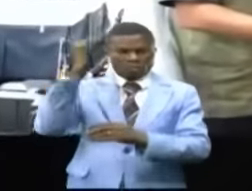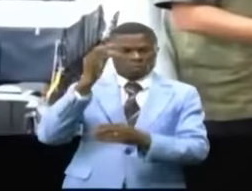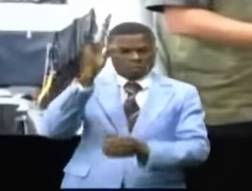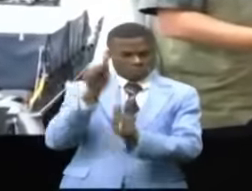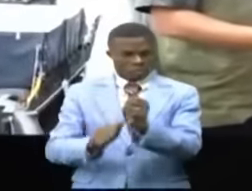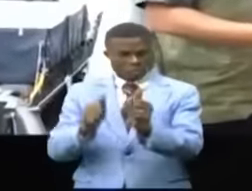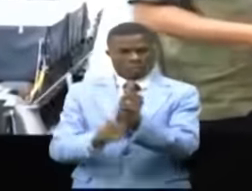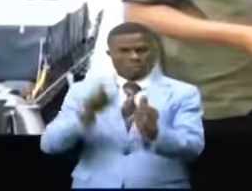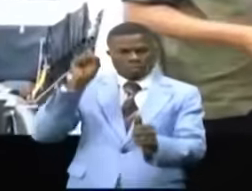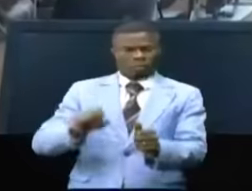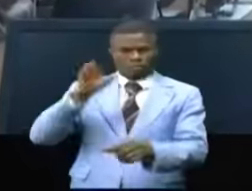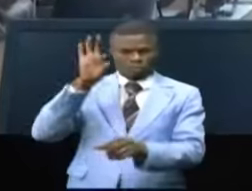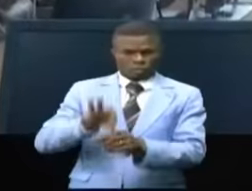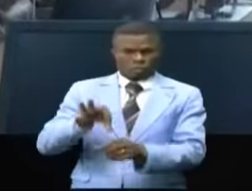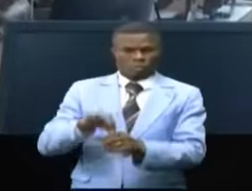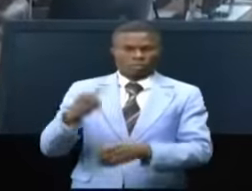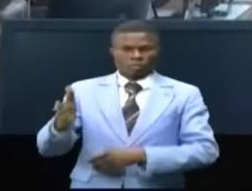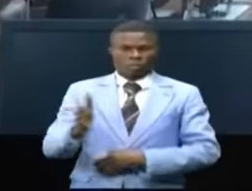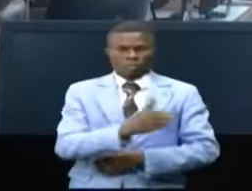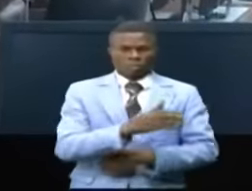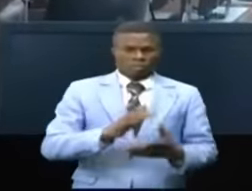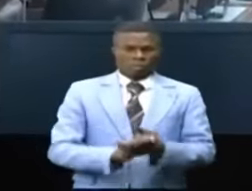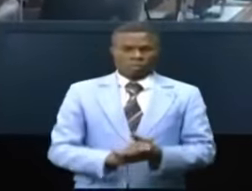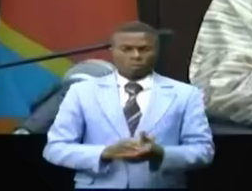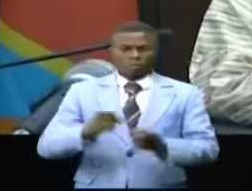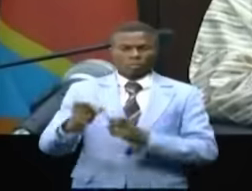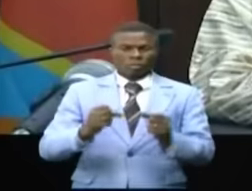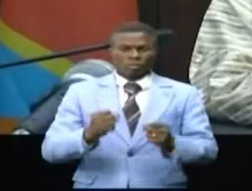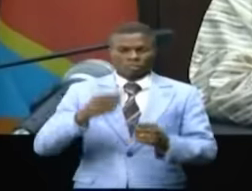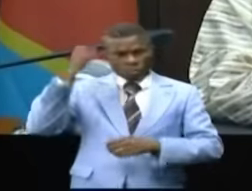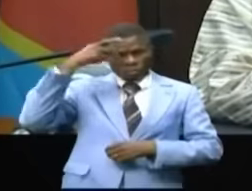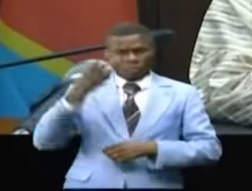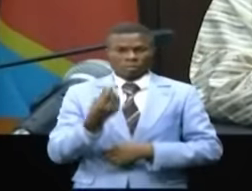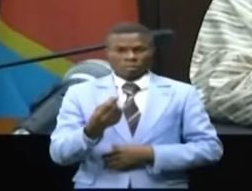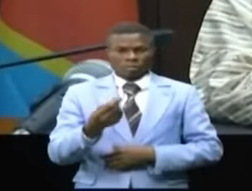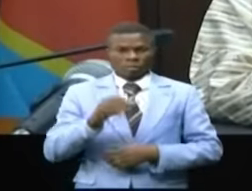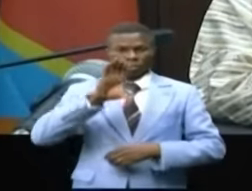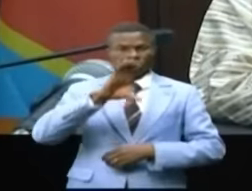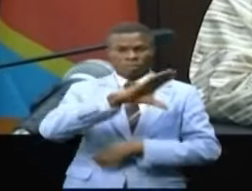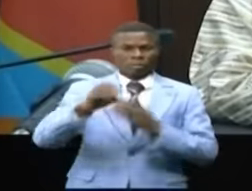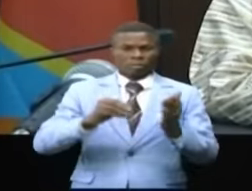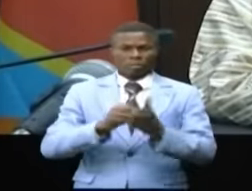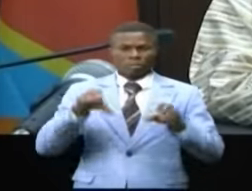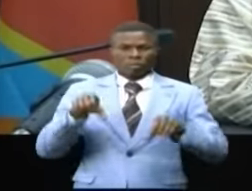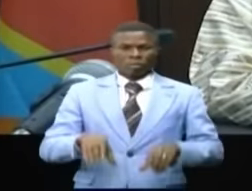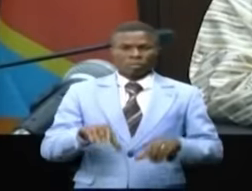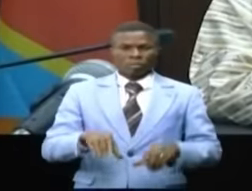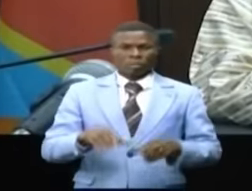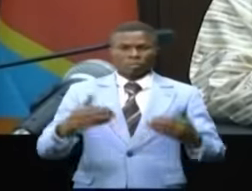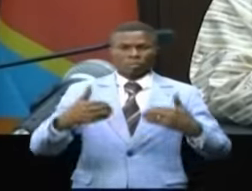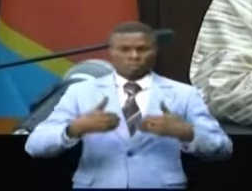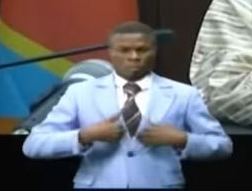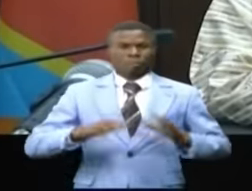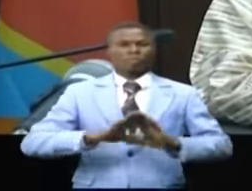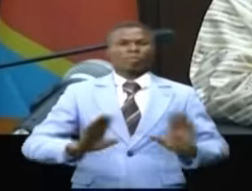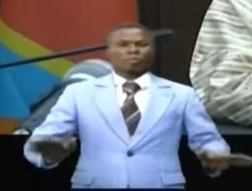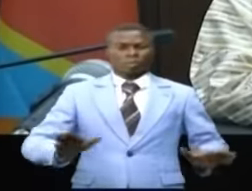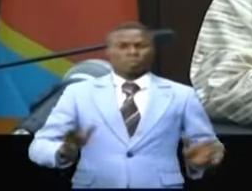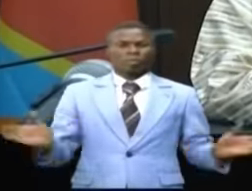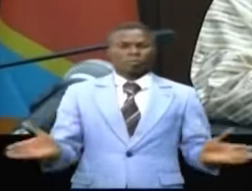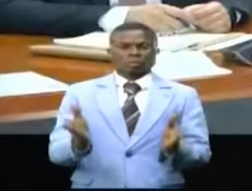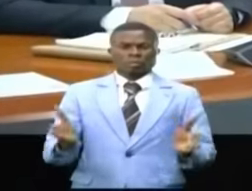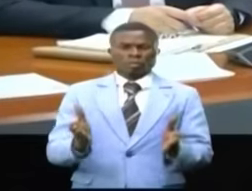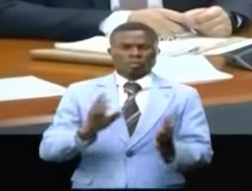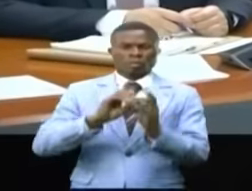l'urne. Gestion efficace de la politique monétaire. La Banque centrale du Congo aura des capacités renforcées